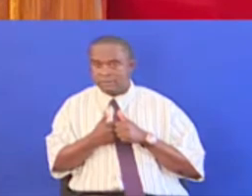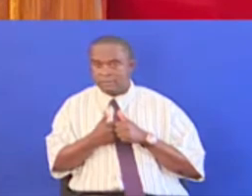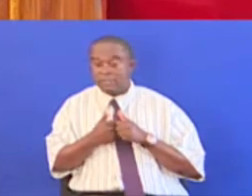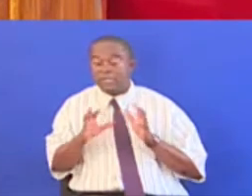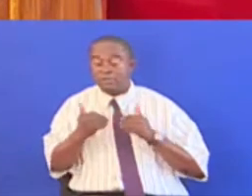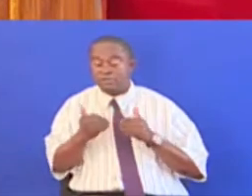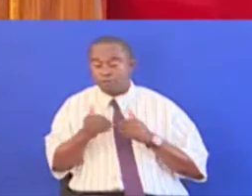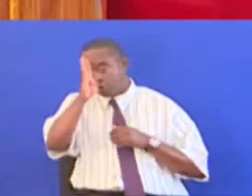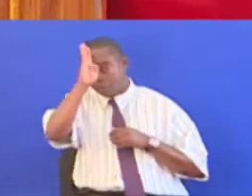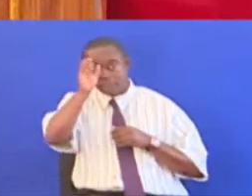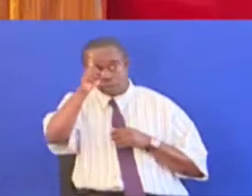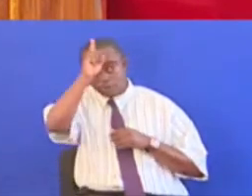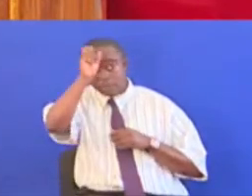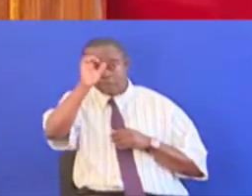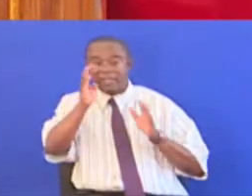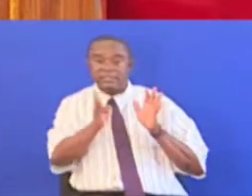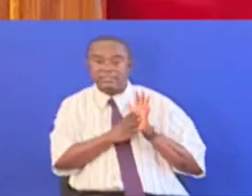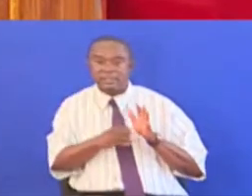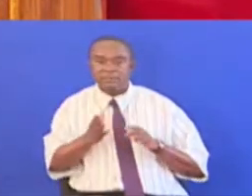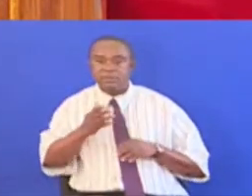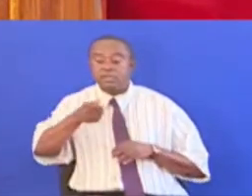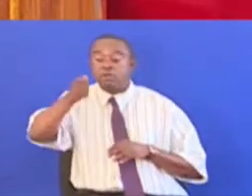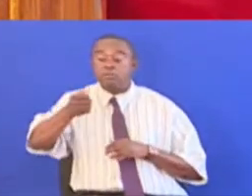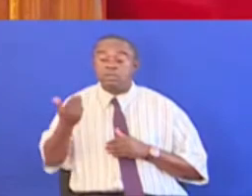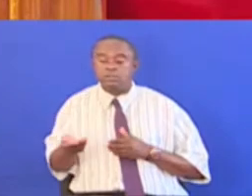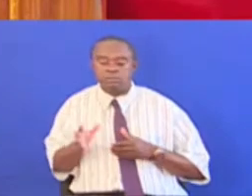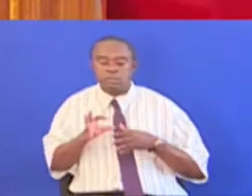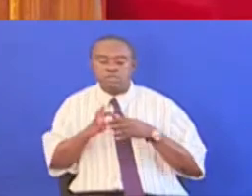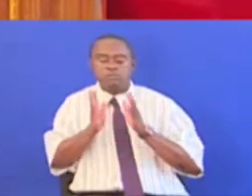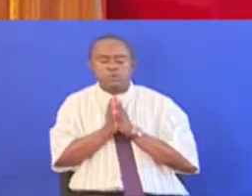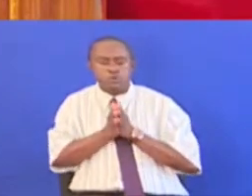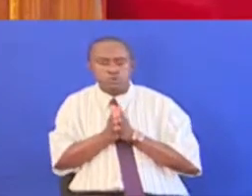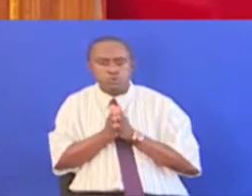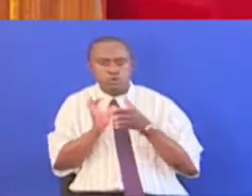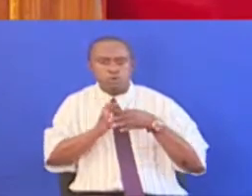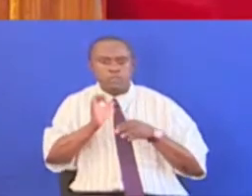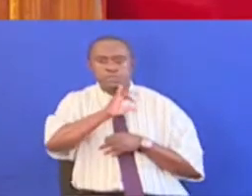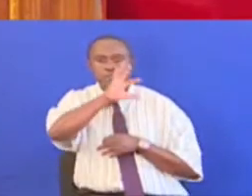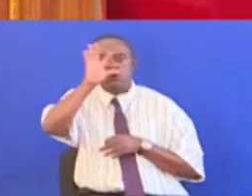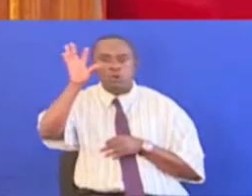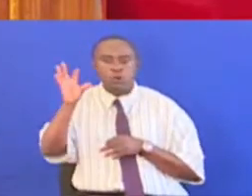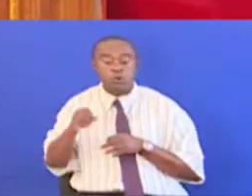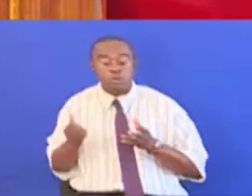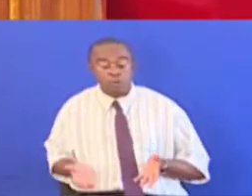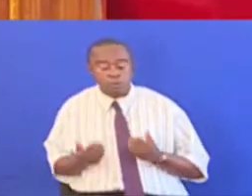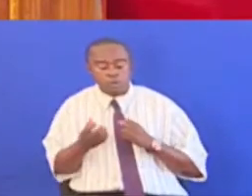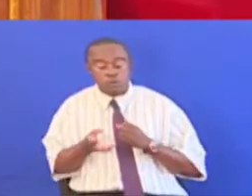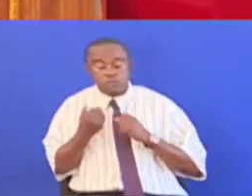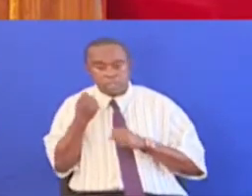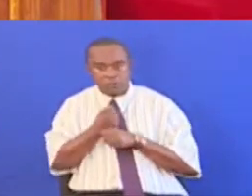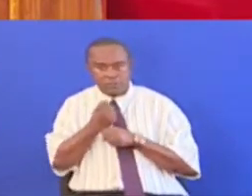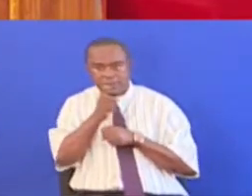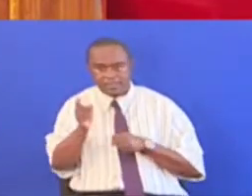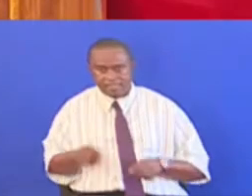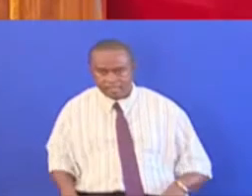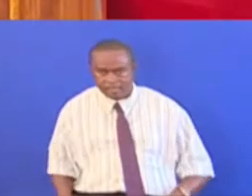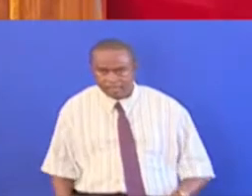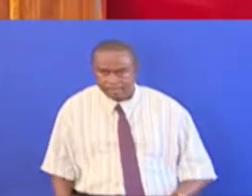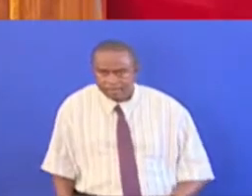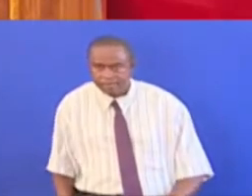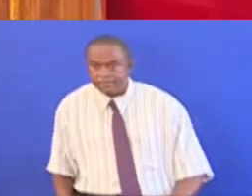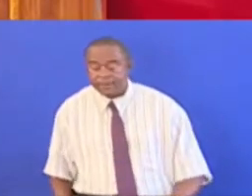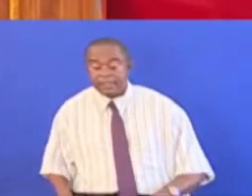Kwa hiyo hatua ni muhimu na naipongeza sana. Na niwashukuru washiriki wote ambao wameiwezesha wizara kufanya hivi. Lakini pia